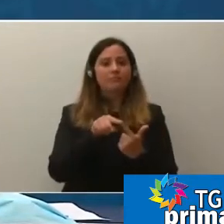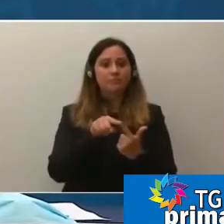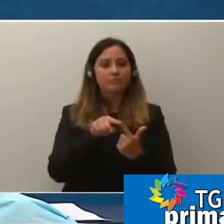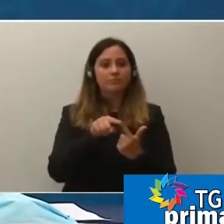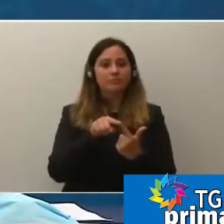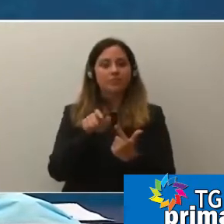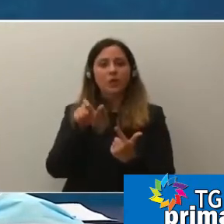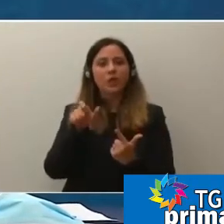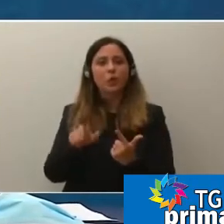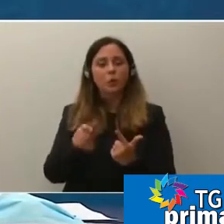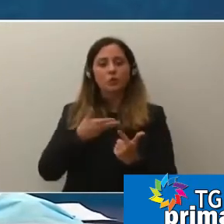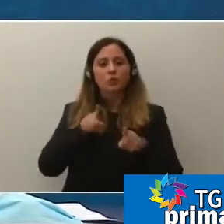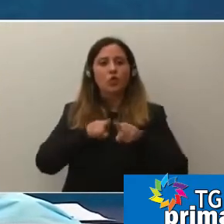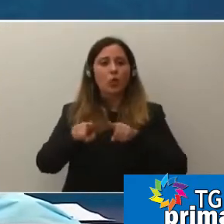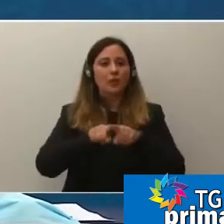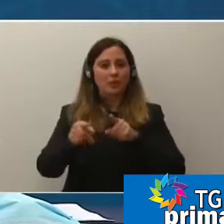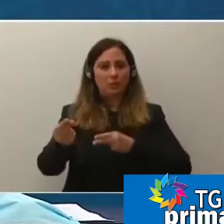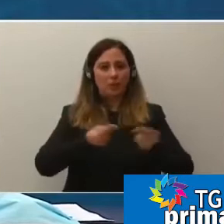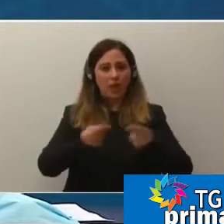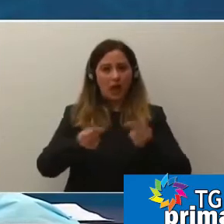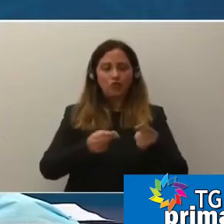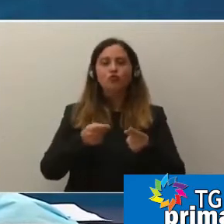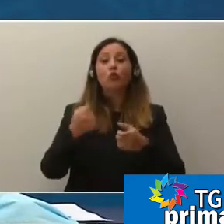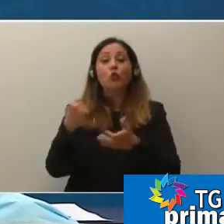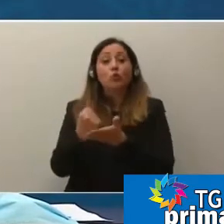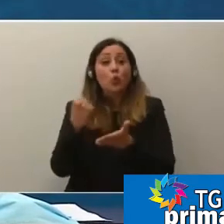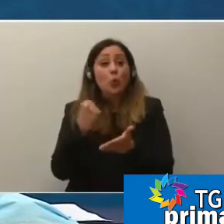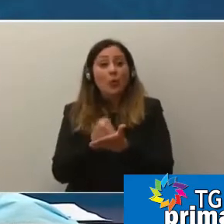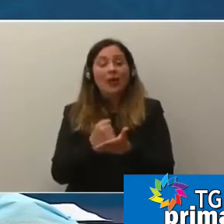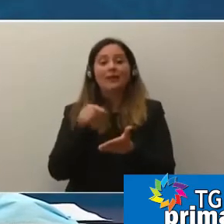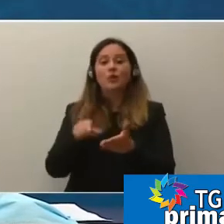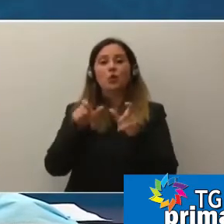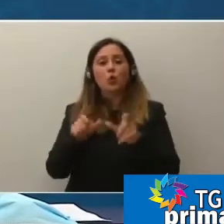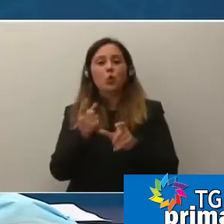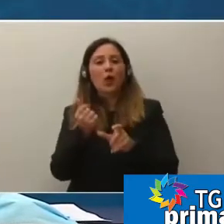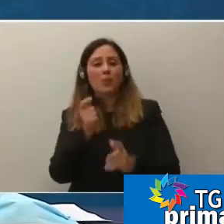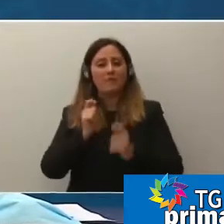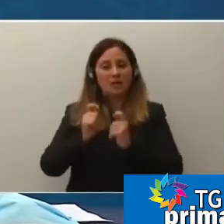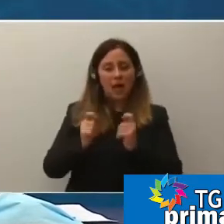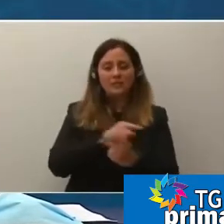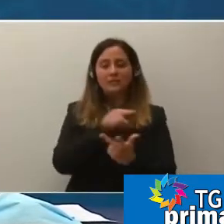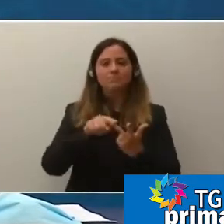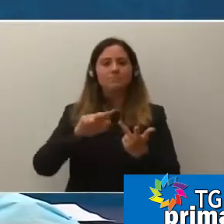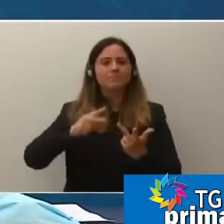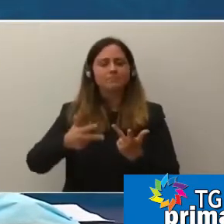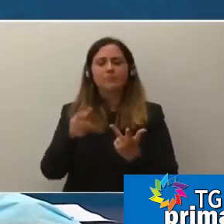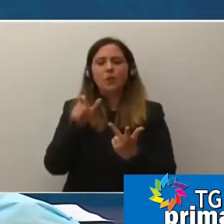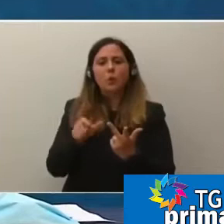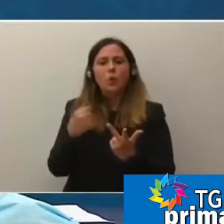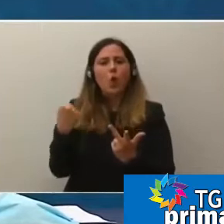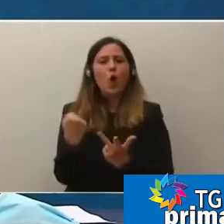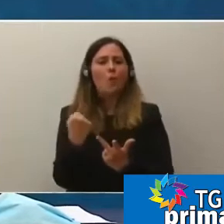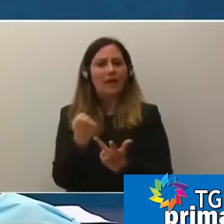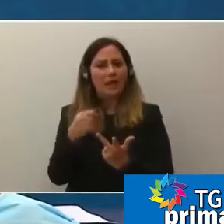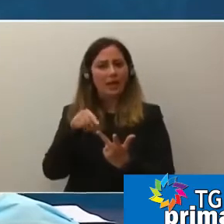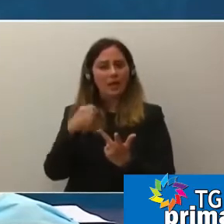lo scostamento di bilancio e il documento di economia e finanza, e il terzo riguarda le opere che sono state